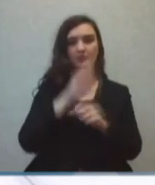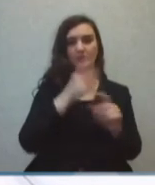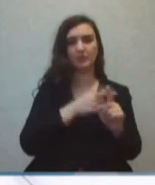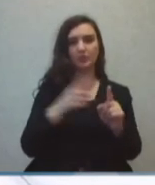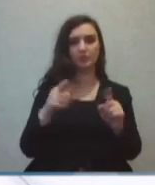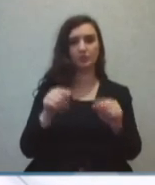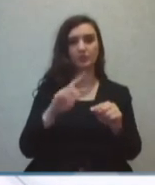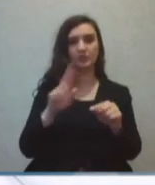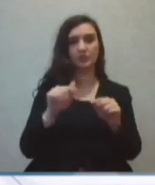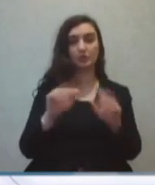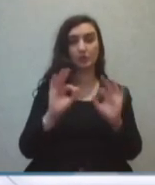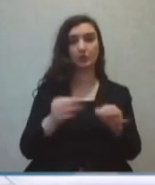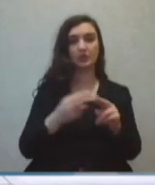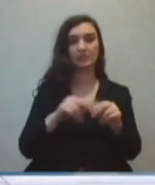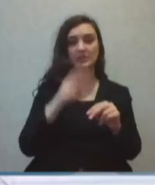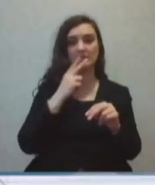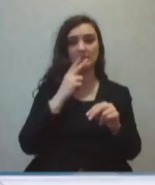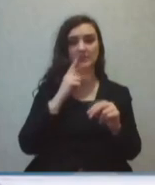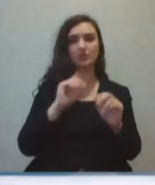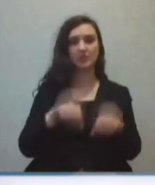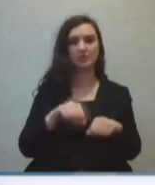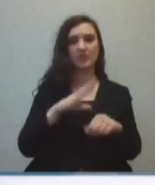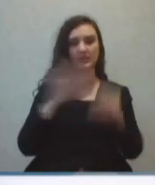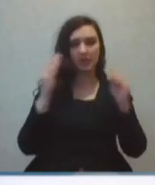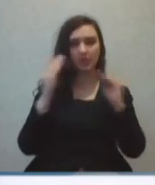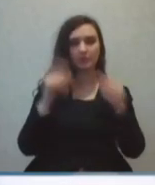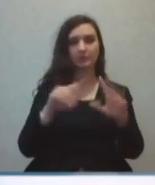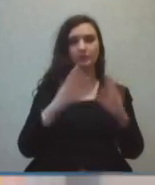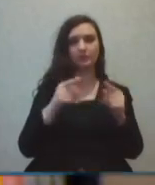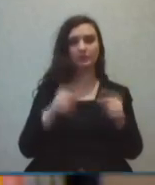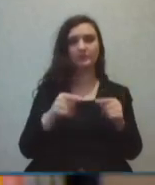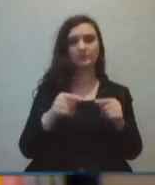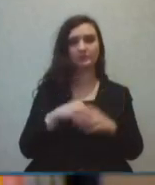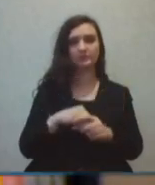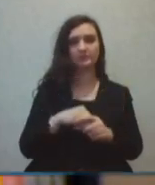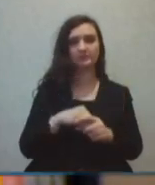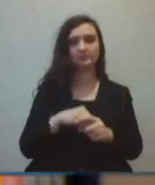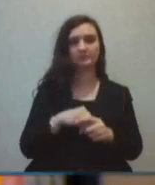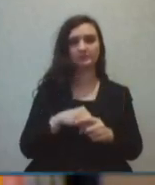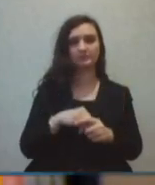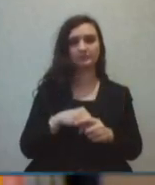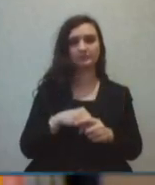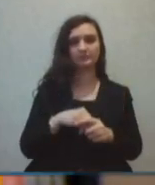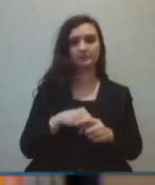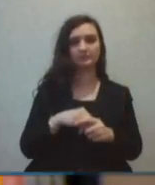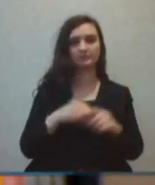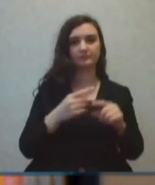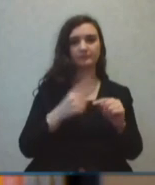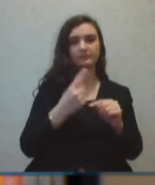პერიოდში. და სწორედ აი სიგარეტი შეიძლება განვიხილოთ ამ შემთხვევაში, აი თითქოს მასავით გავაკეთებ,